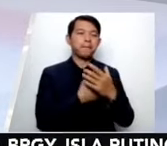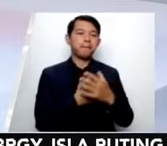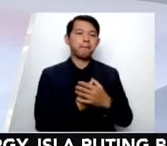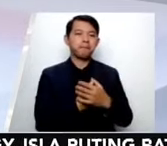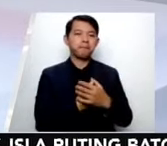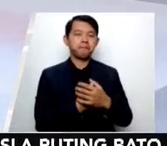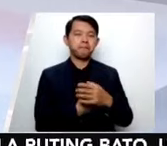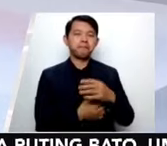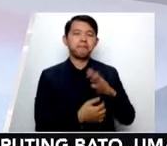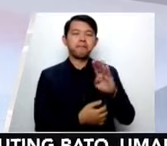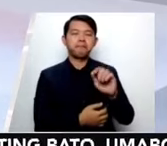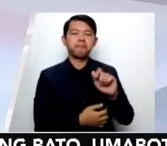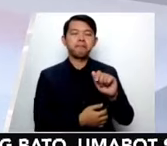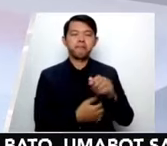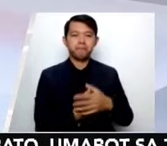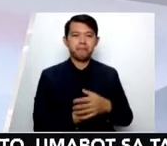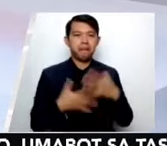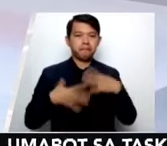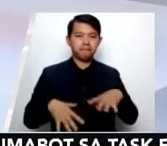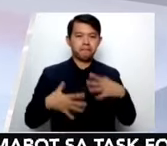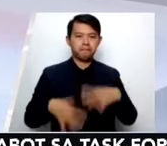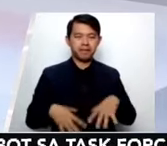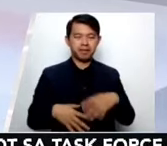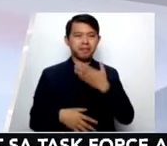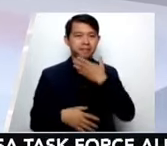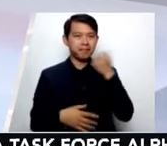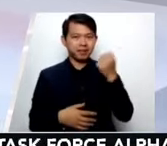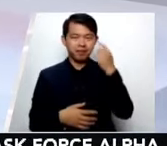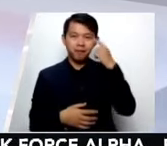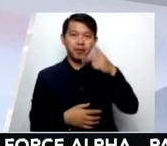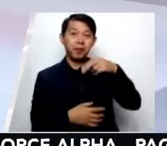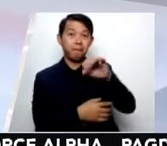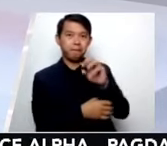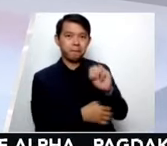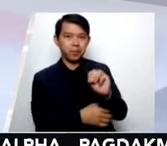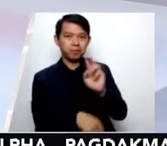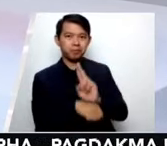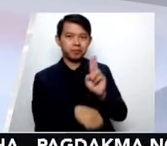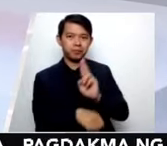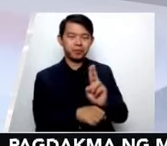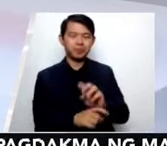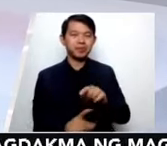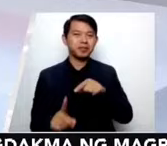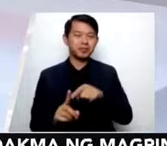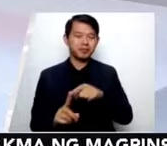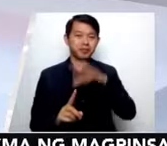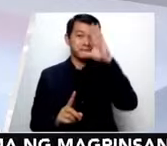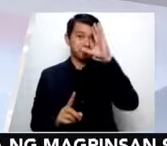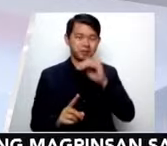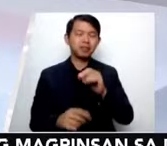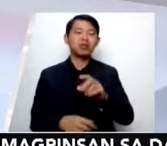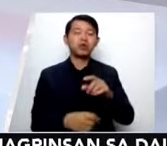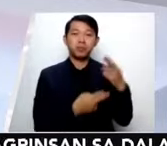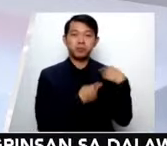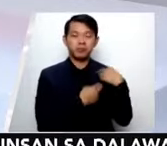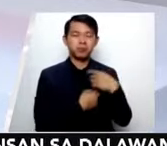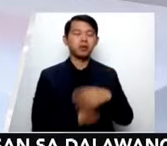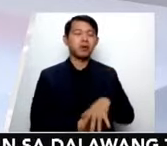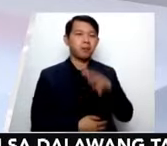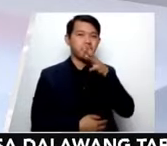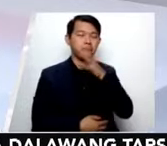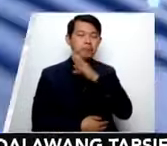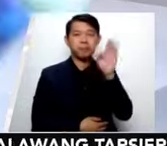sulit ang effort ng kanyang Mommy at kuya na nag tandem sa paggawa ng kanyang OOTD pusuan na yyan sa report ni